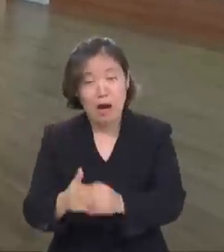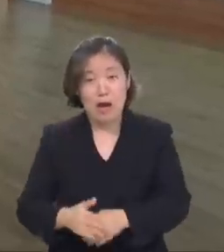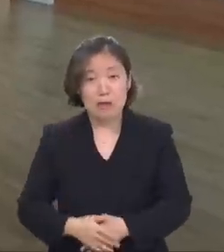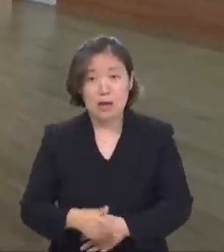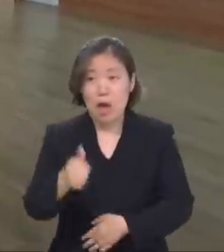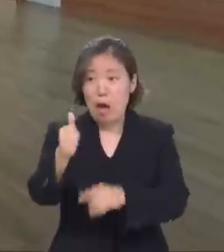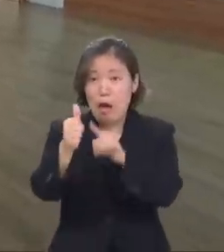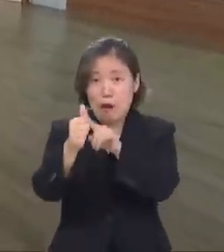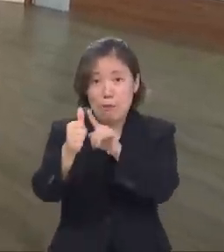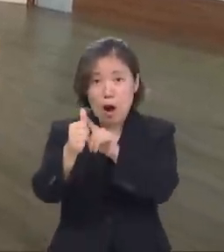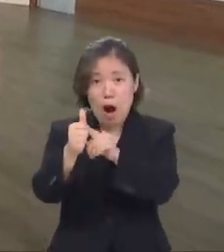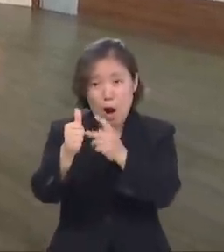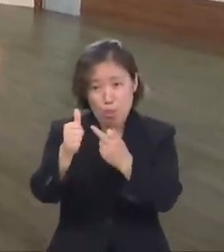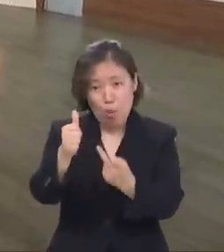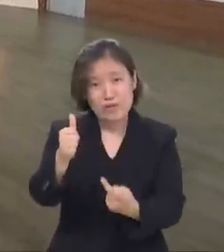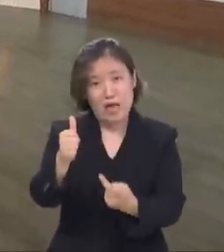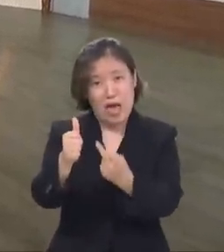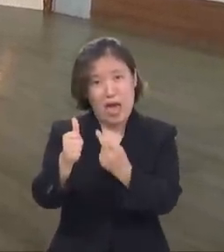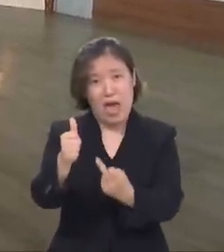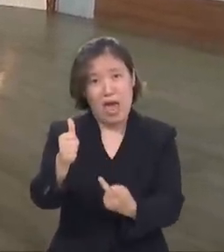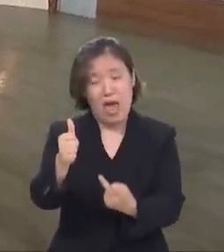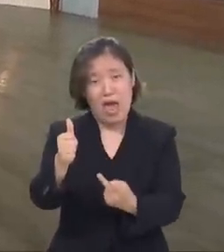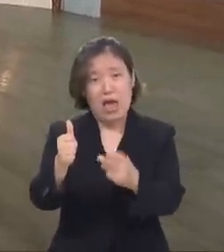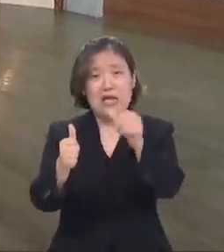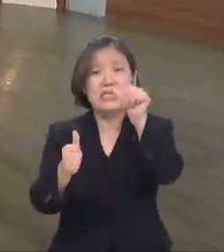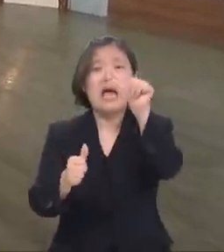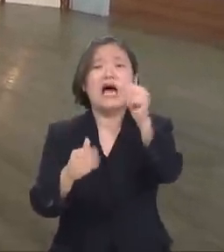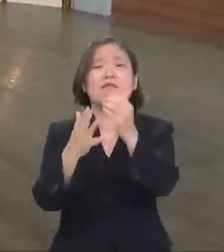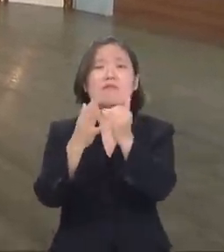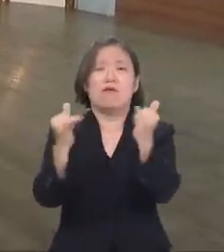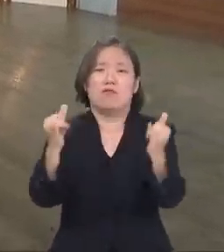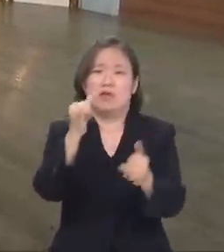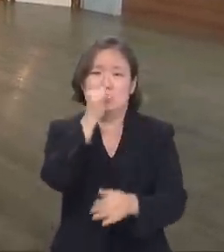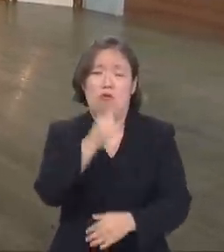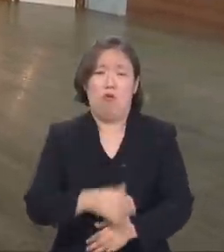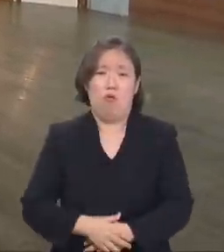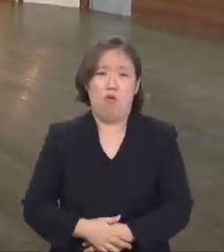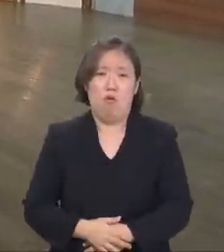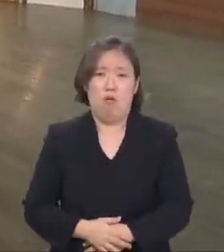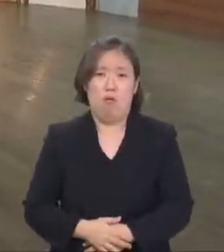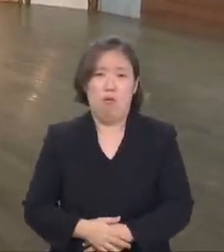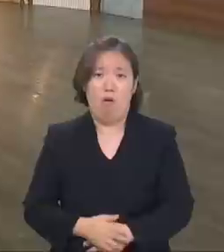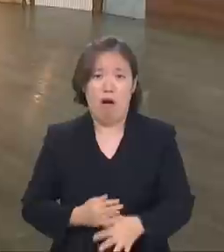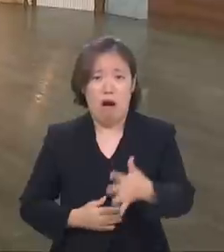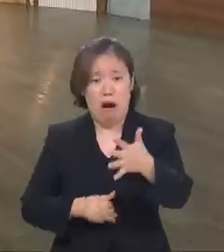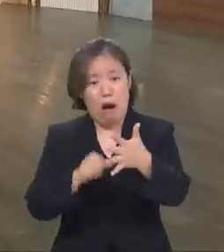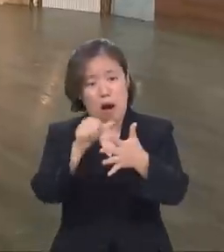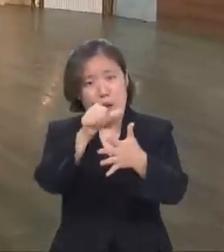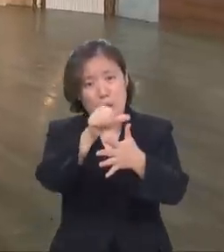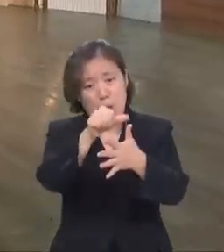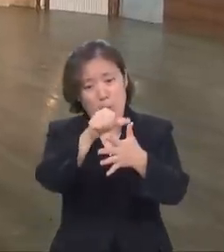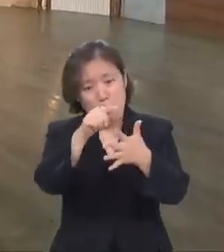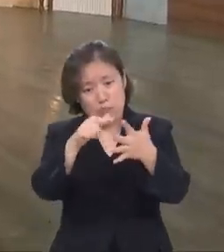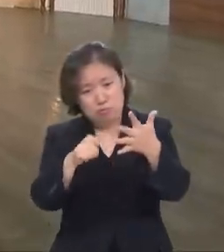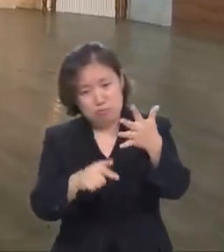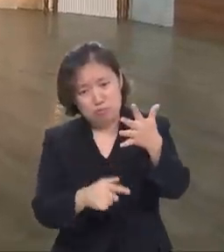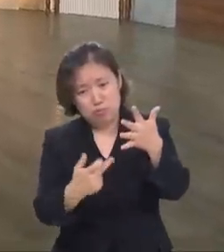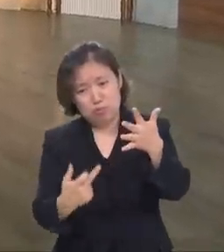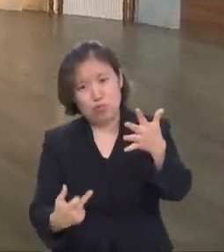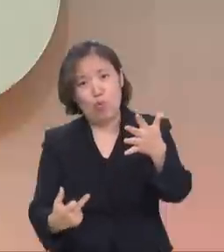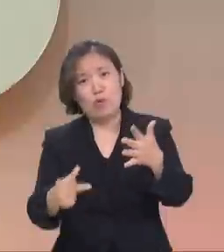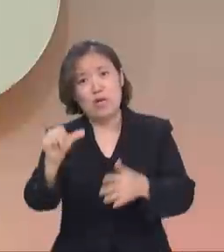시동생이 5시나 있었대요 5명이나 시동생이 있는 그런 집안에 맏며느리로 들어간